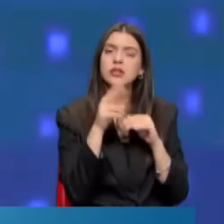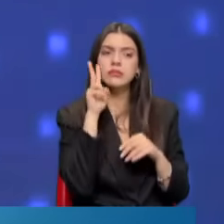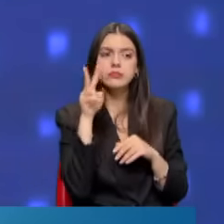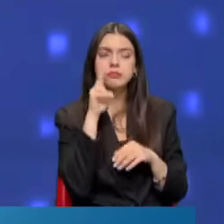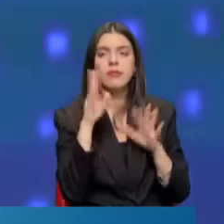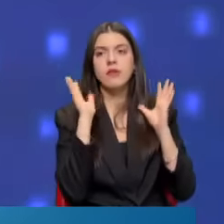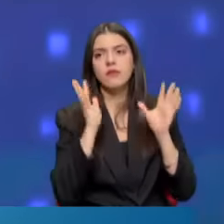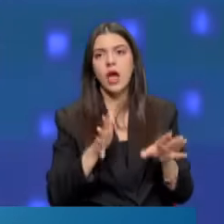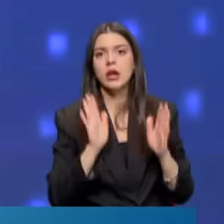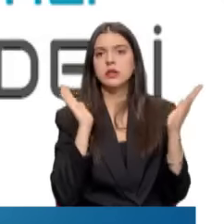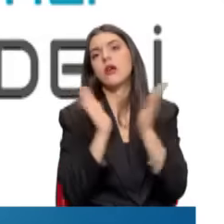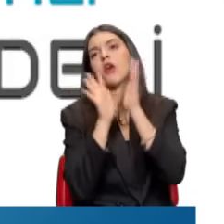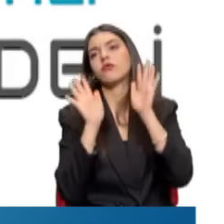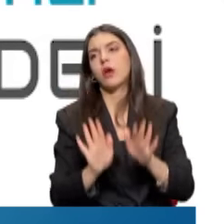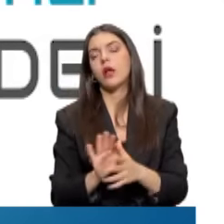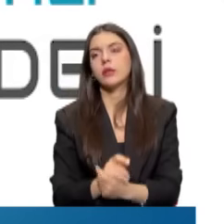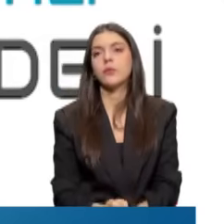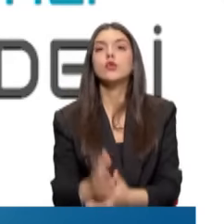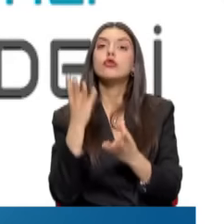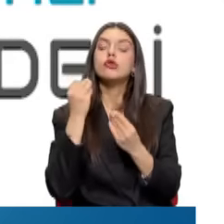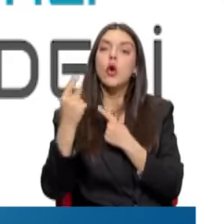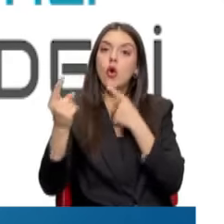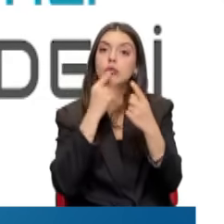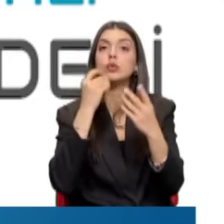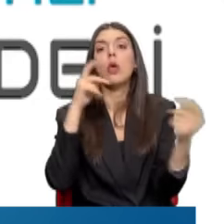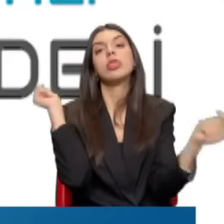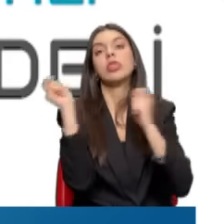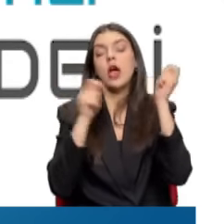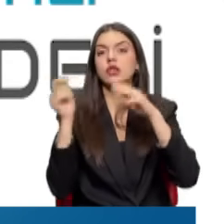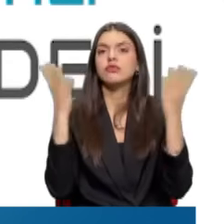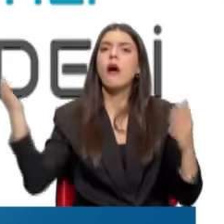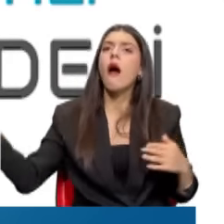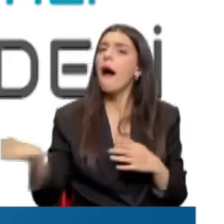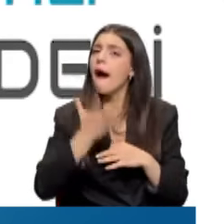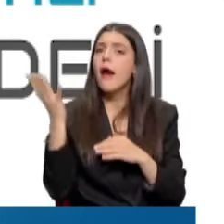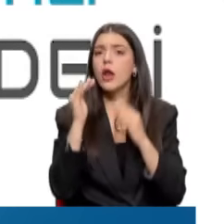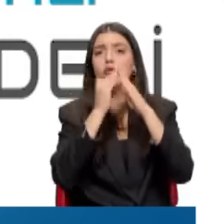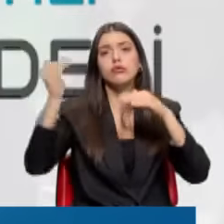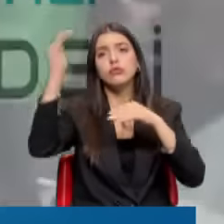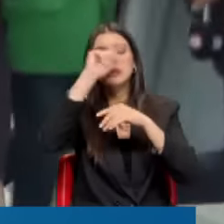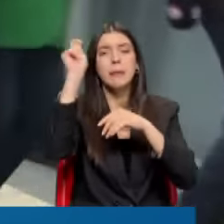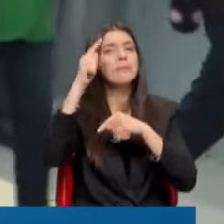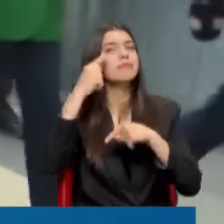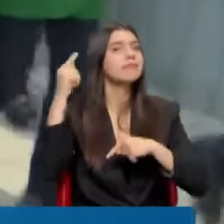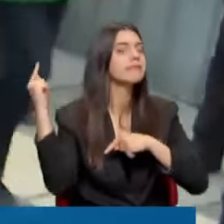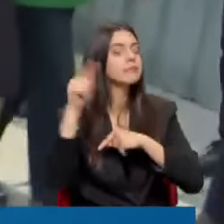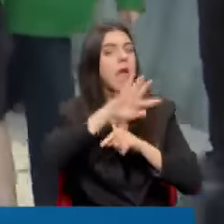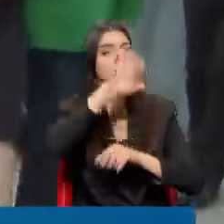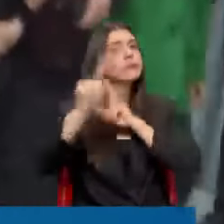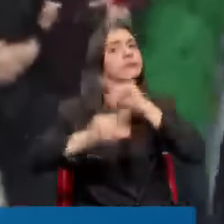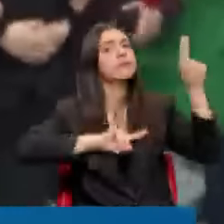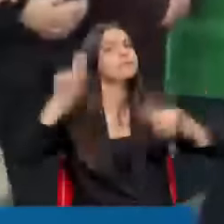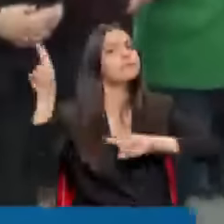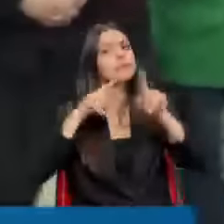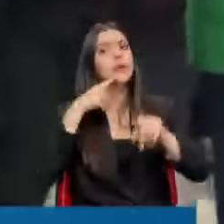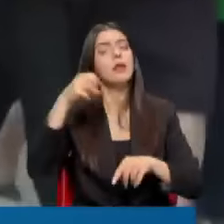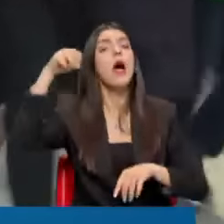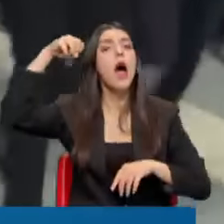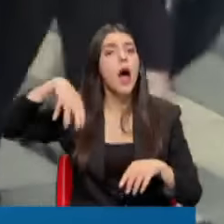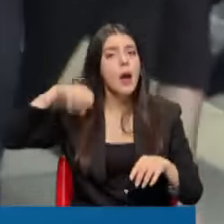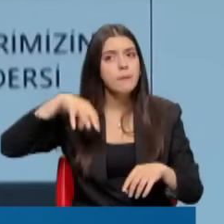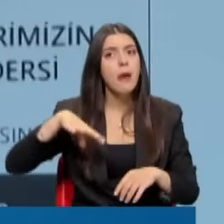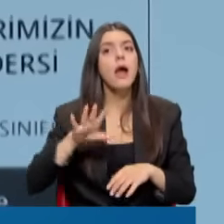karşıya kaldı çok konuşuldu çok tartışıldı hala yüksek perdeden itiraz seslerinin yükseldiği AK Parti'nin